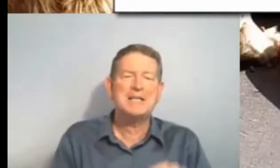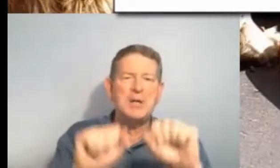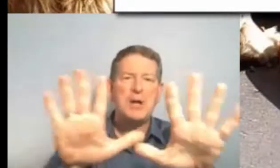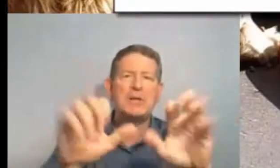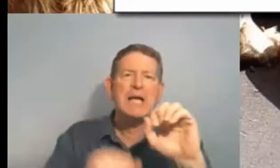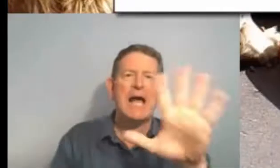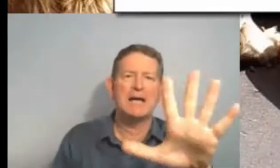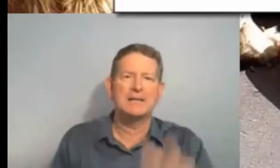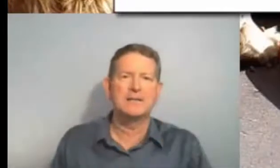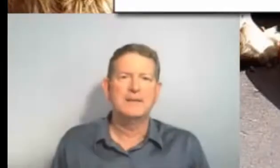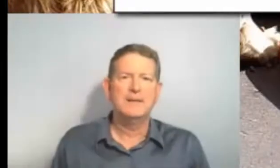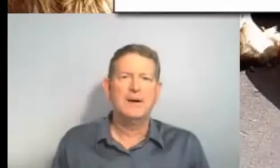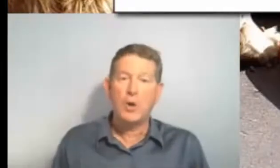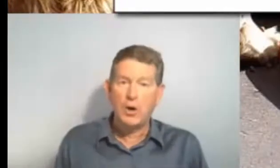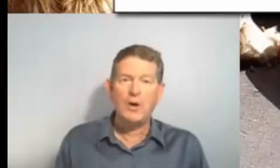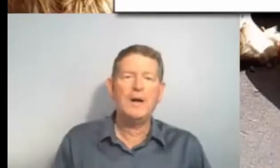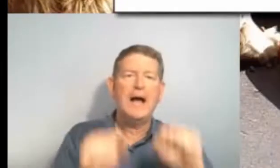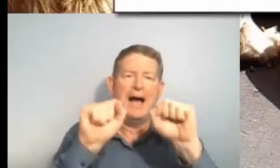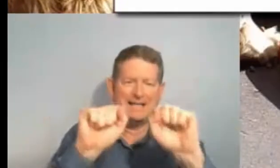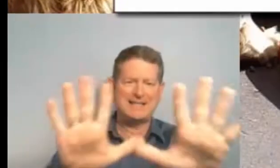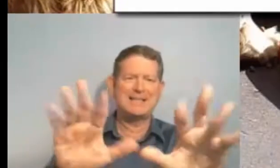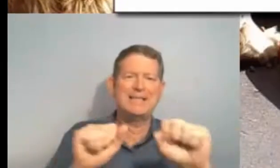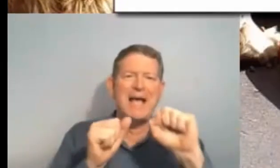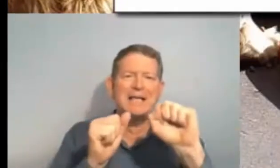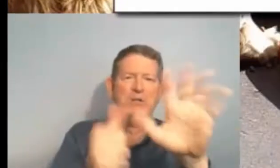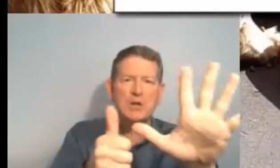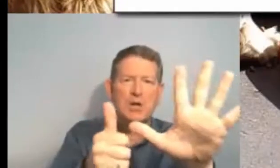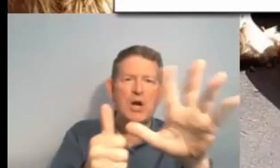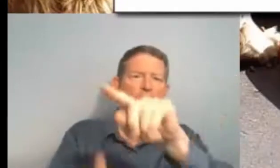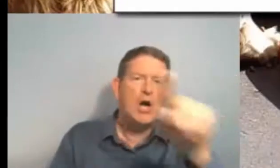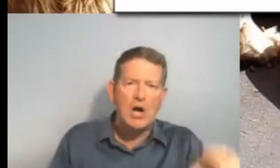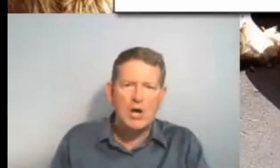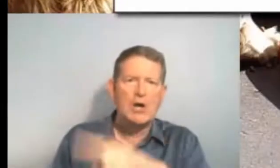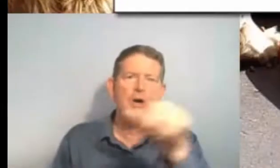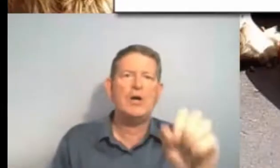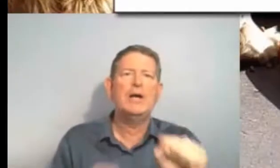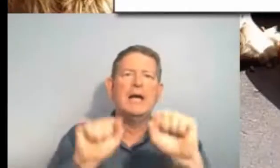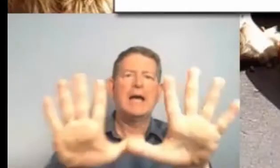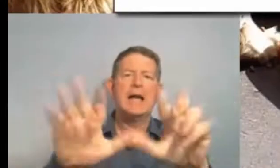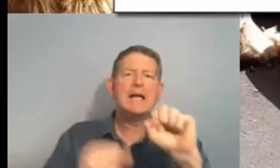à 16h15, encore à